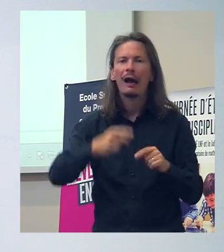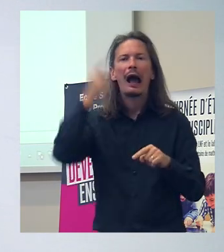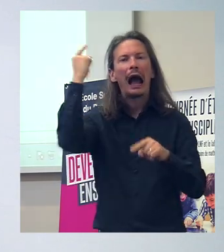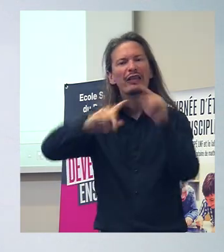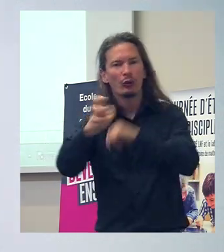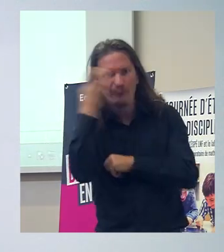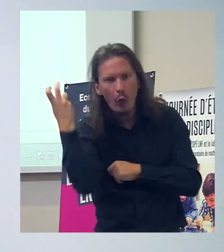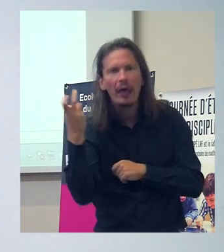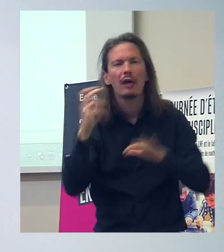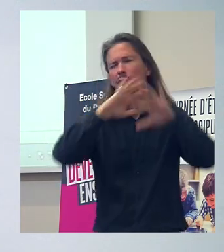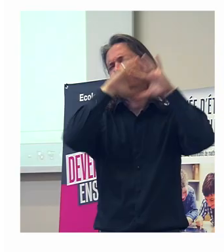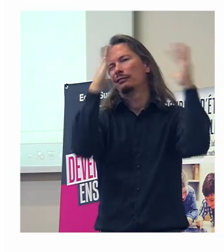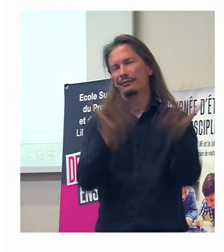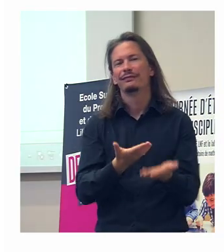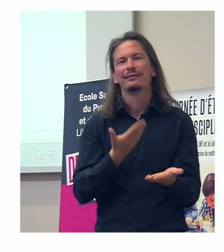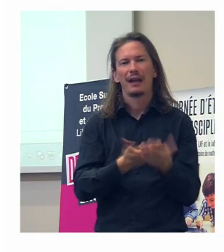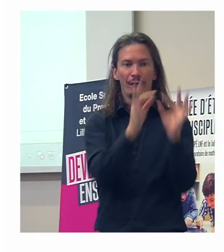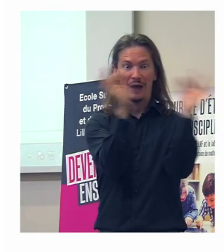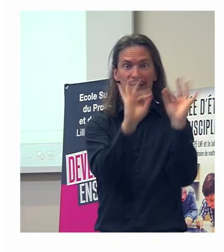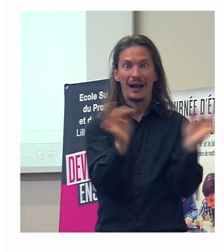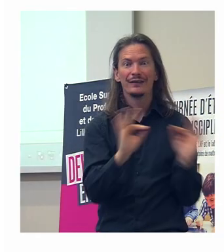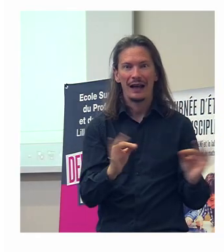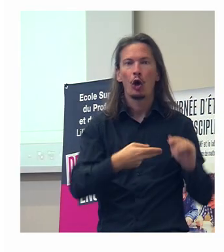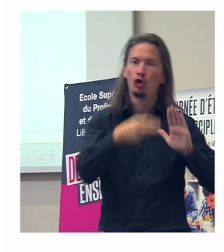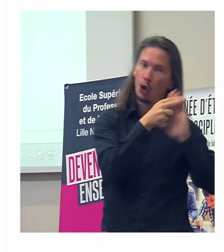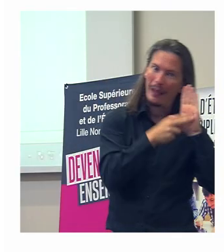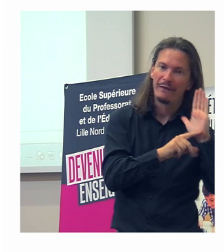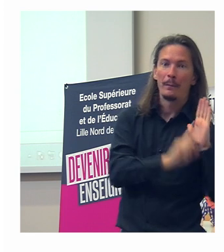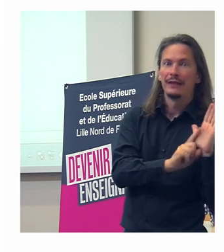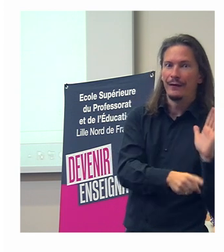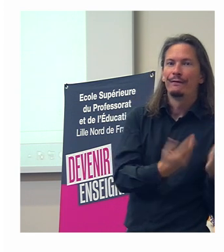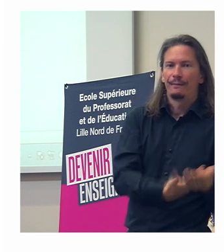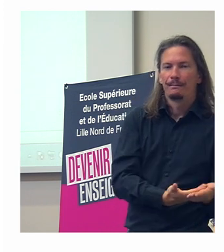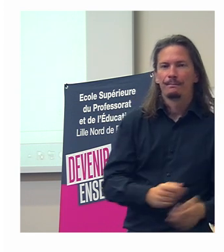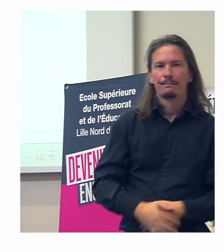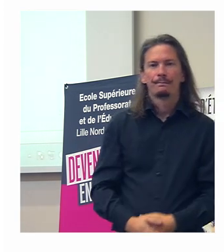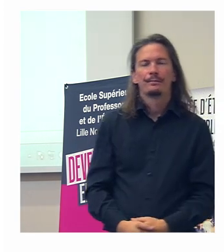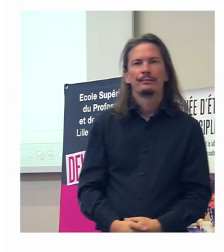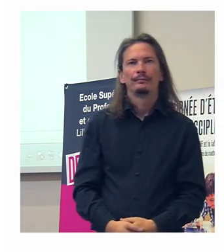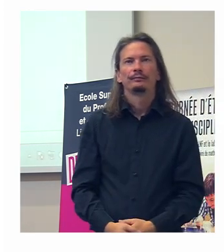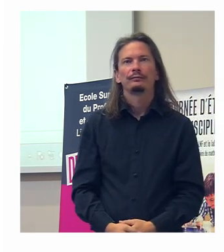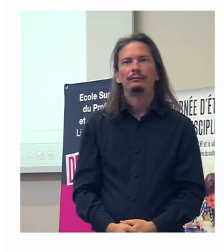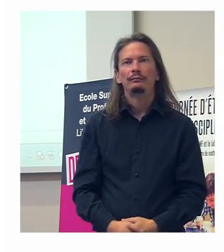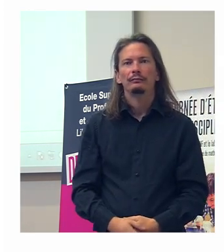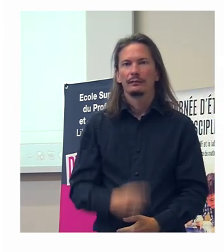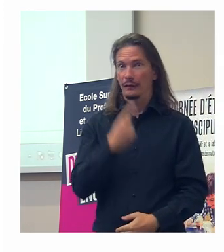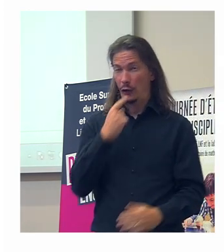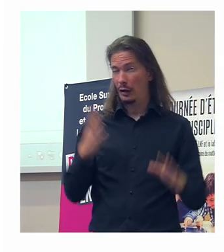etc. Il s'agit là d'énoncés normatifs et prescriptifs. Donc, en